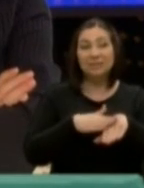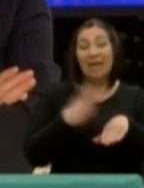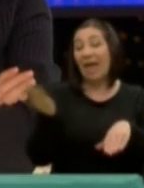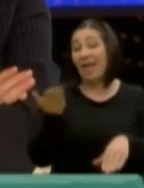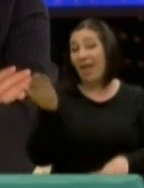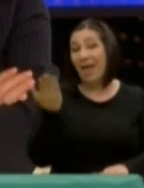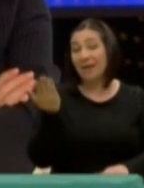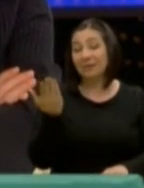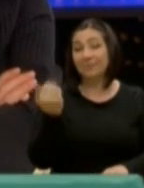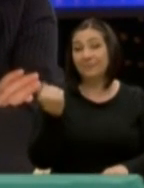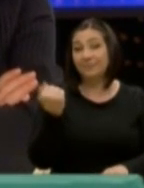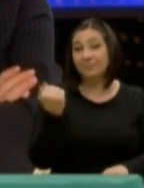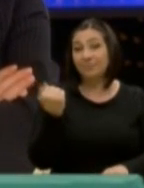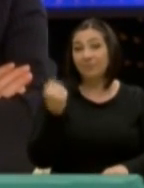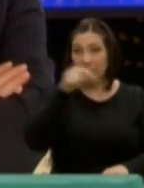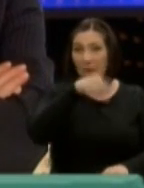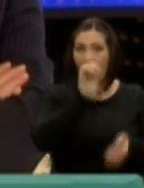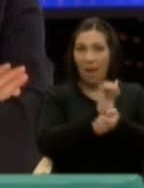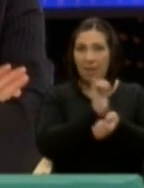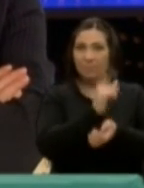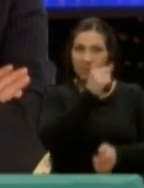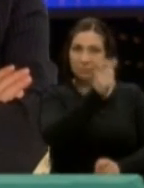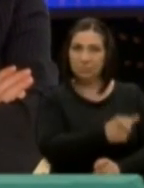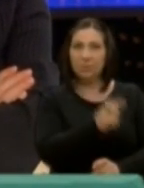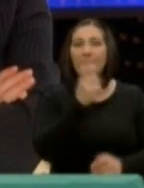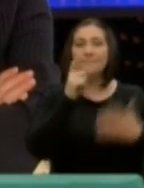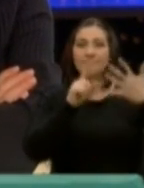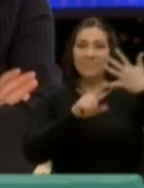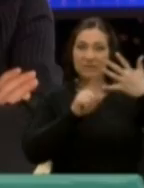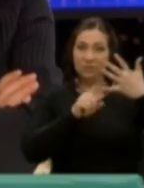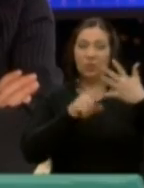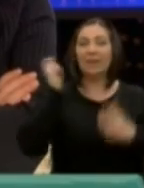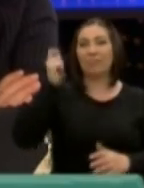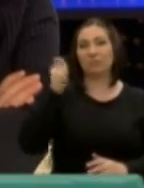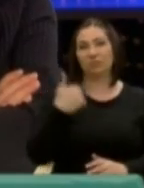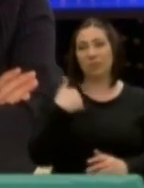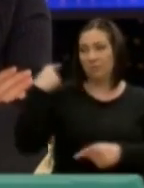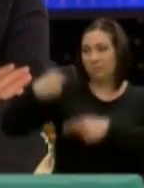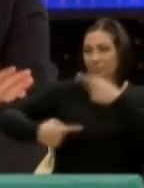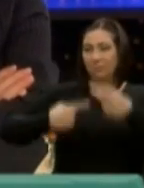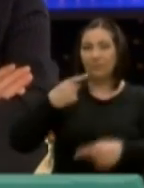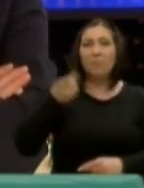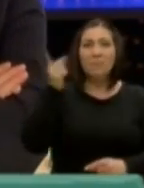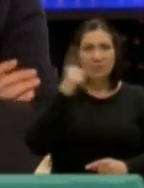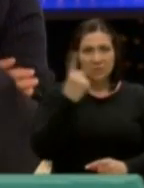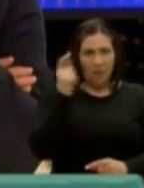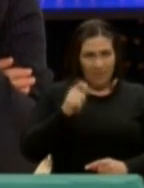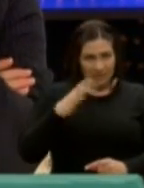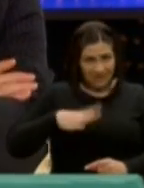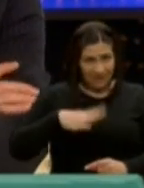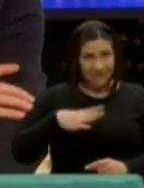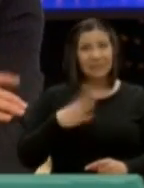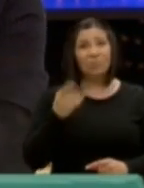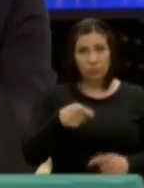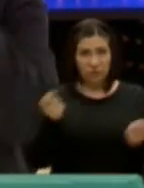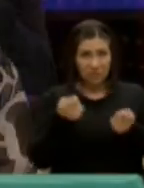eğer şimdi siz ailenin bir ferdisiniz. Evet, 5. kuşak temsilcisiyim. 5. kuşak. Peki siz başka bir şey yapmak isterdiniz de